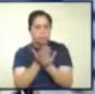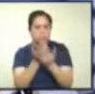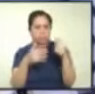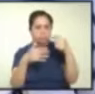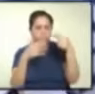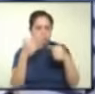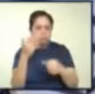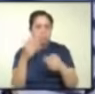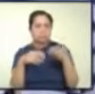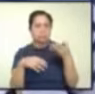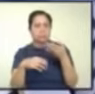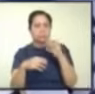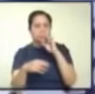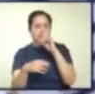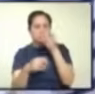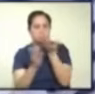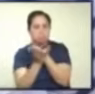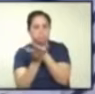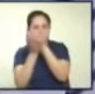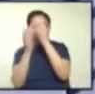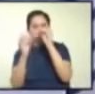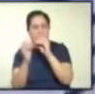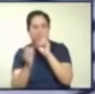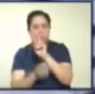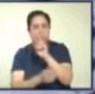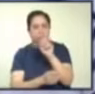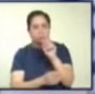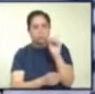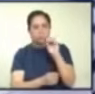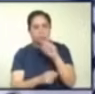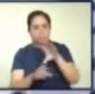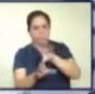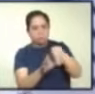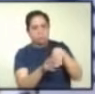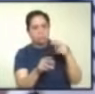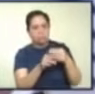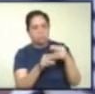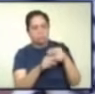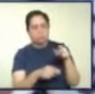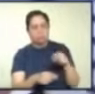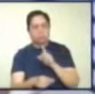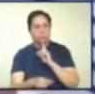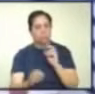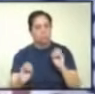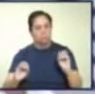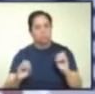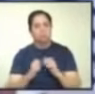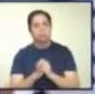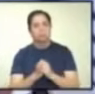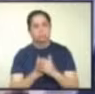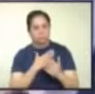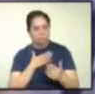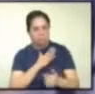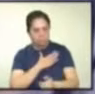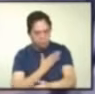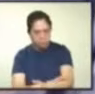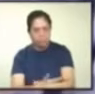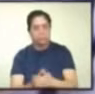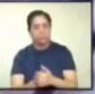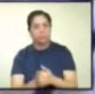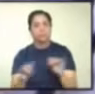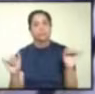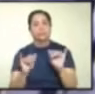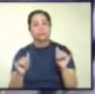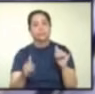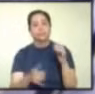branch 221 sa Quezon City, walang nasabit ang pangalan ko doon sa anak. Tulad